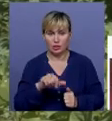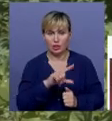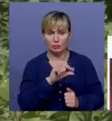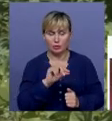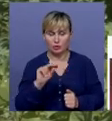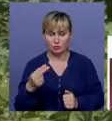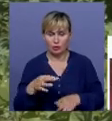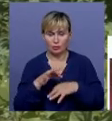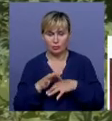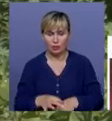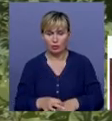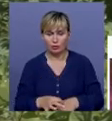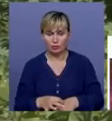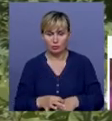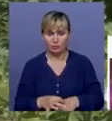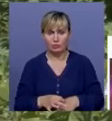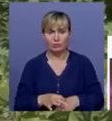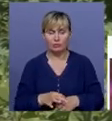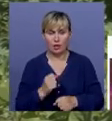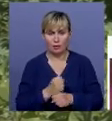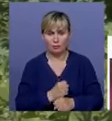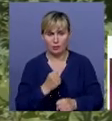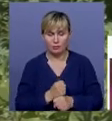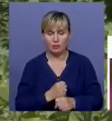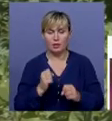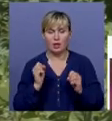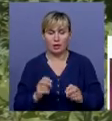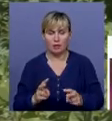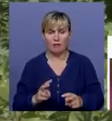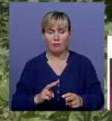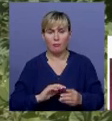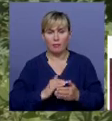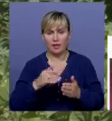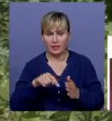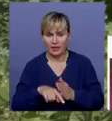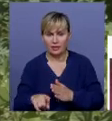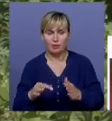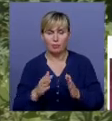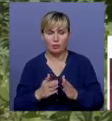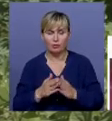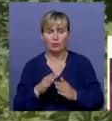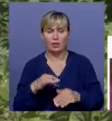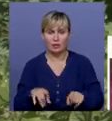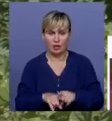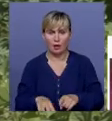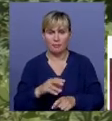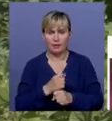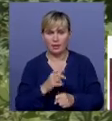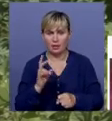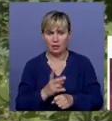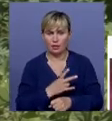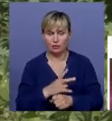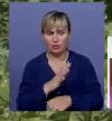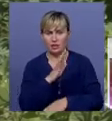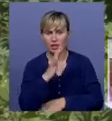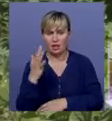четверг, проходит дезобработка, как именно в подъездах по дому, и также мы делаем ночную. Именно